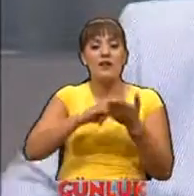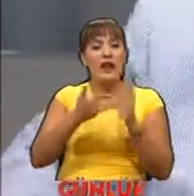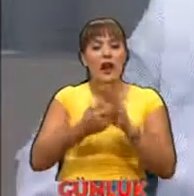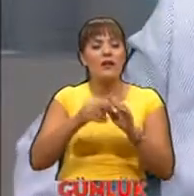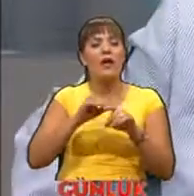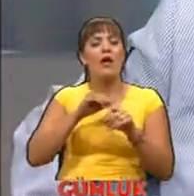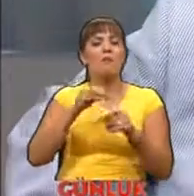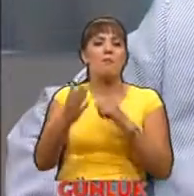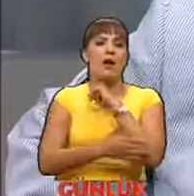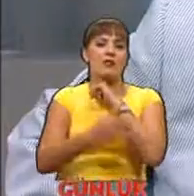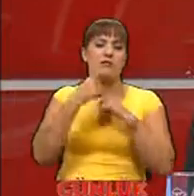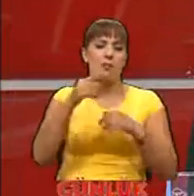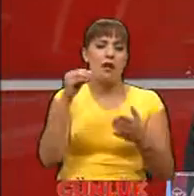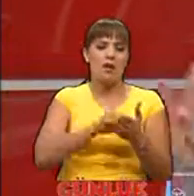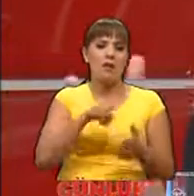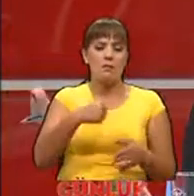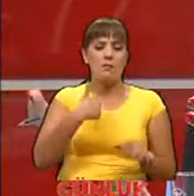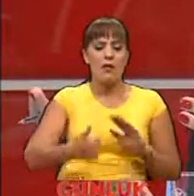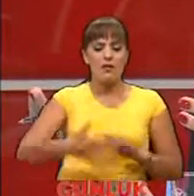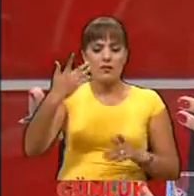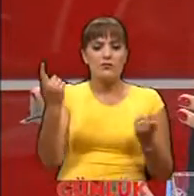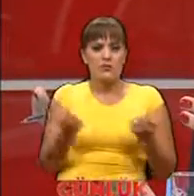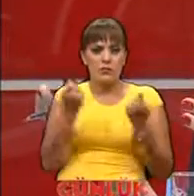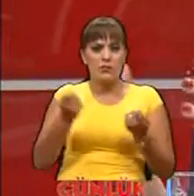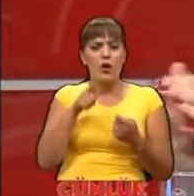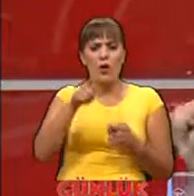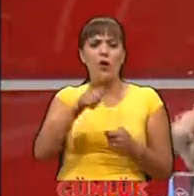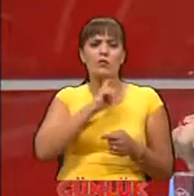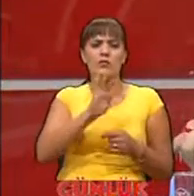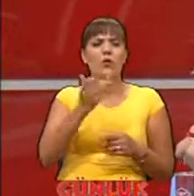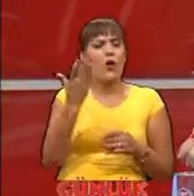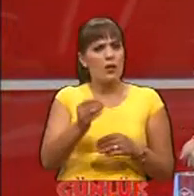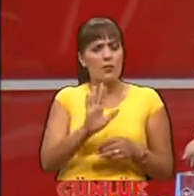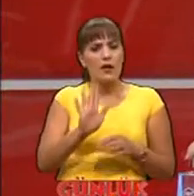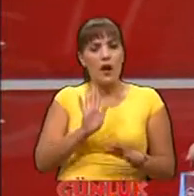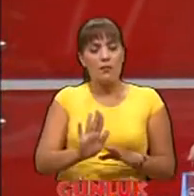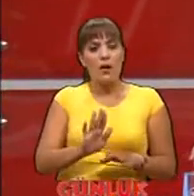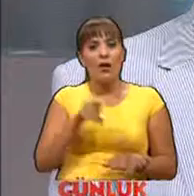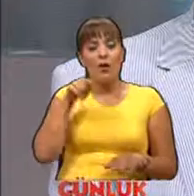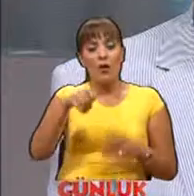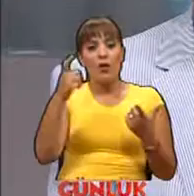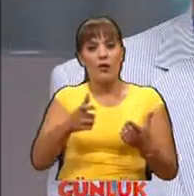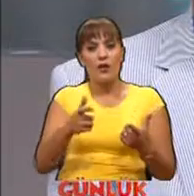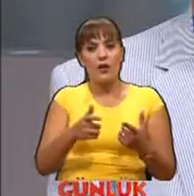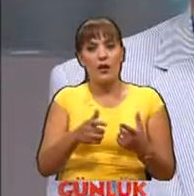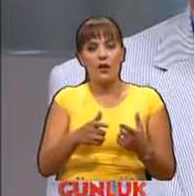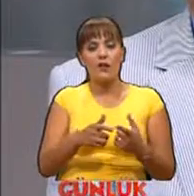bağıştır. Yani diyor, ben işte yetişkinim, çalışıyorum. Kuşkusuz olur. Olur, mümkün. Ama orada da